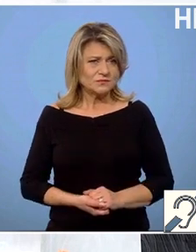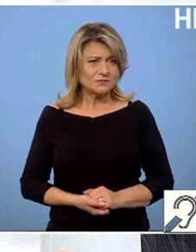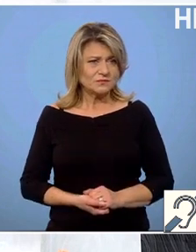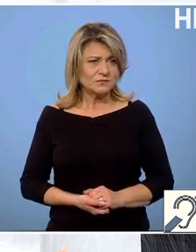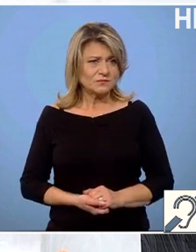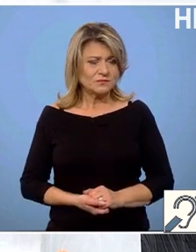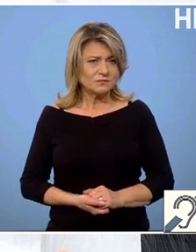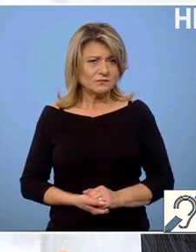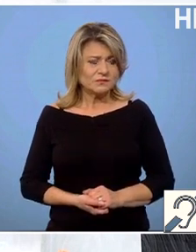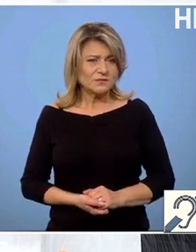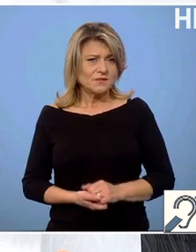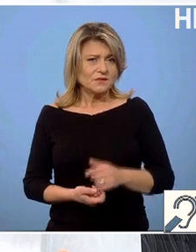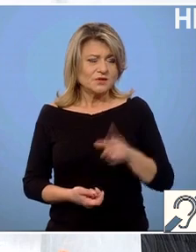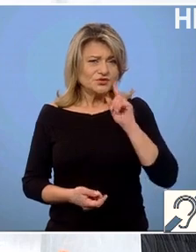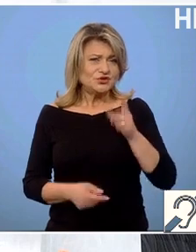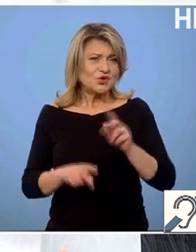știe metoda.